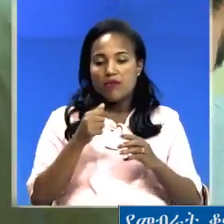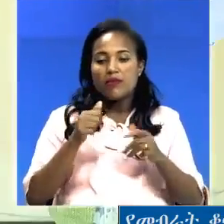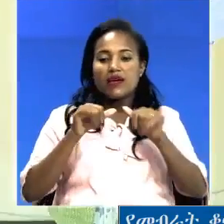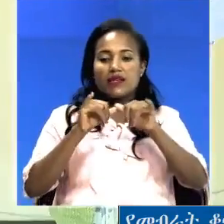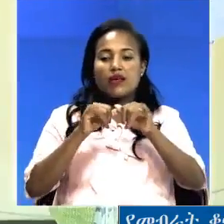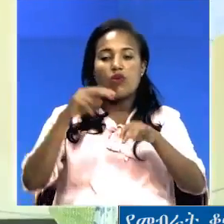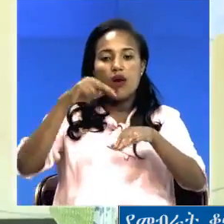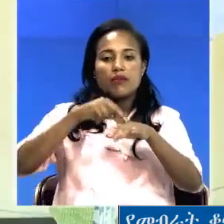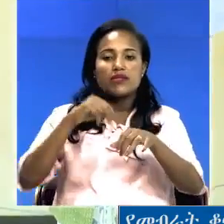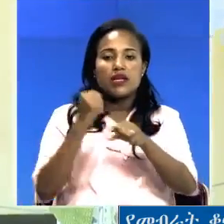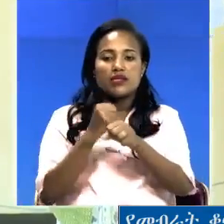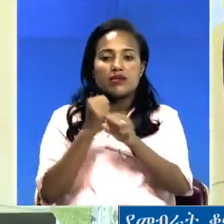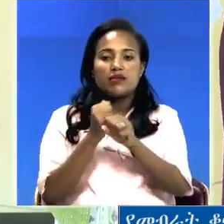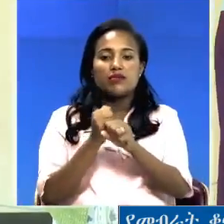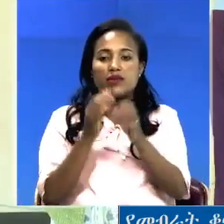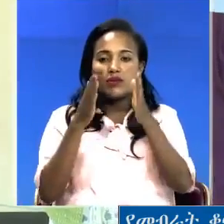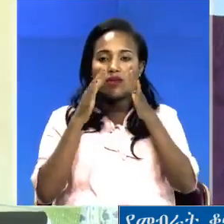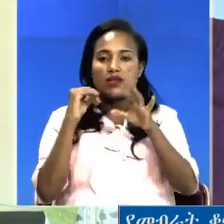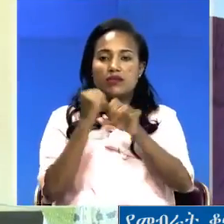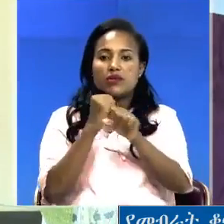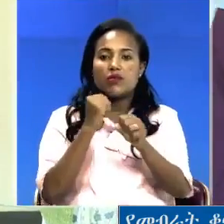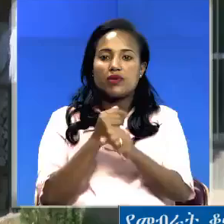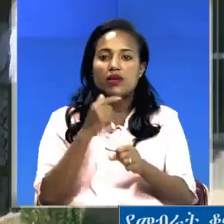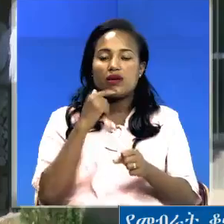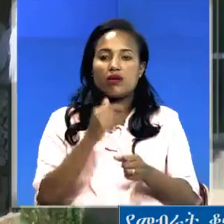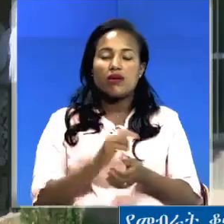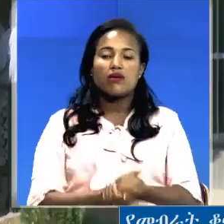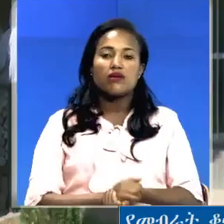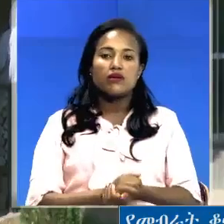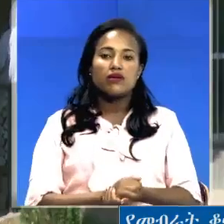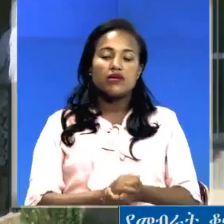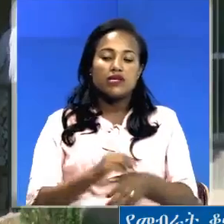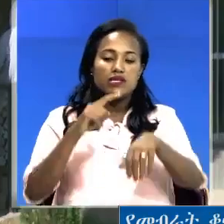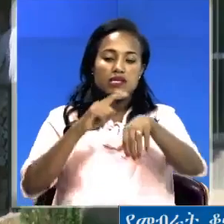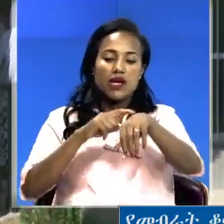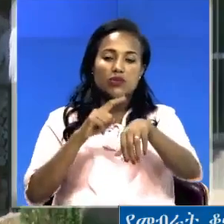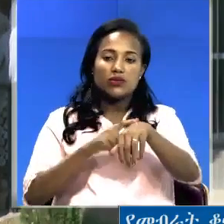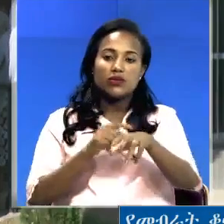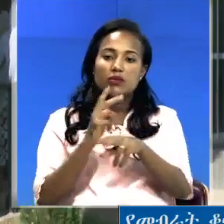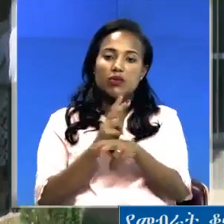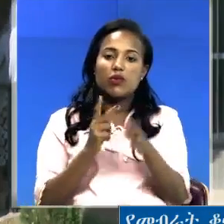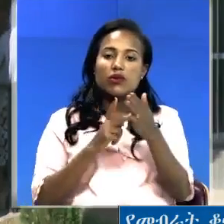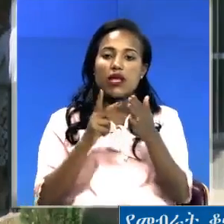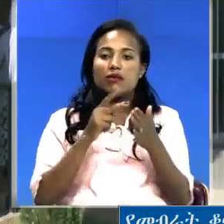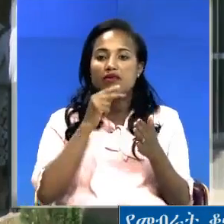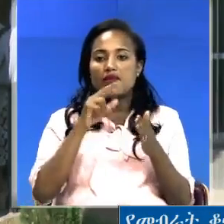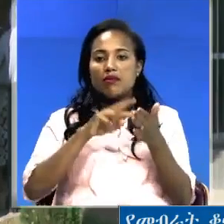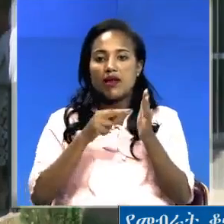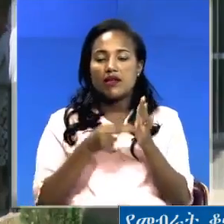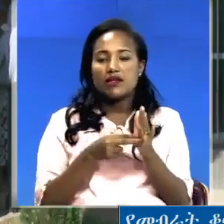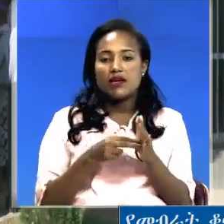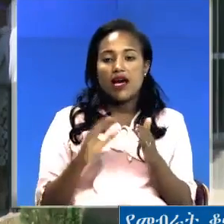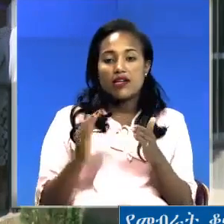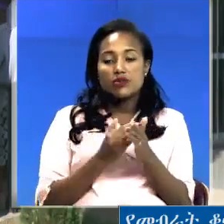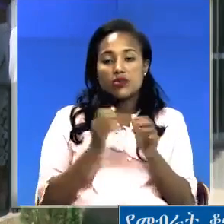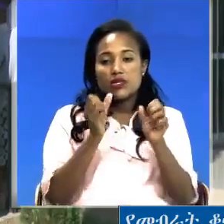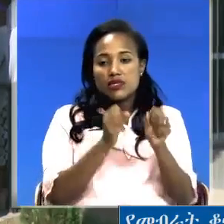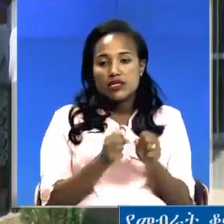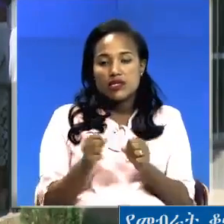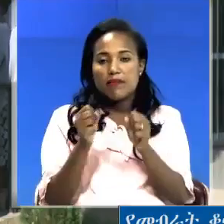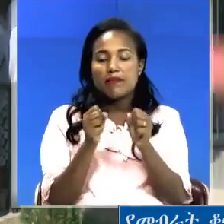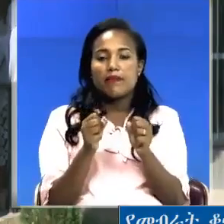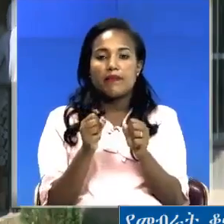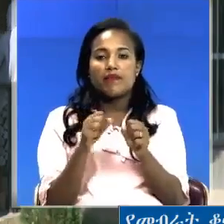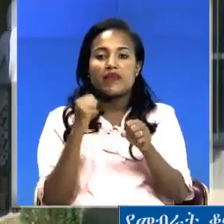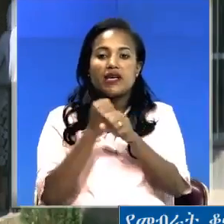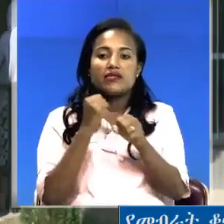አሰራር ለመዘርጋት በትኩረት እንደሚሰሩም ገልጸዋል። ሰዓቱንና ጊዜውን ጠብቆ ያለመክፈል ማለት ያው ከአዲሱ ሲስተም አሰራር